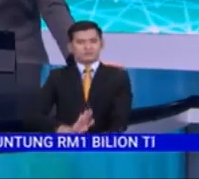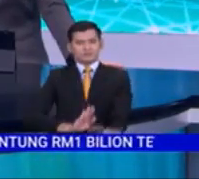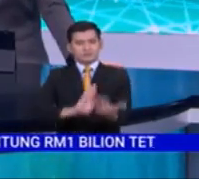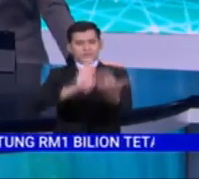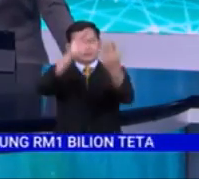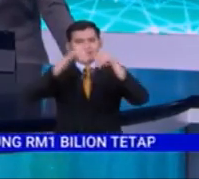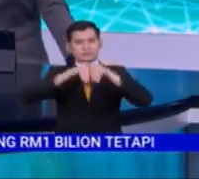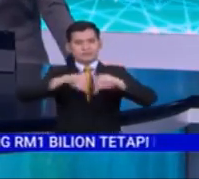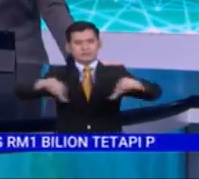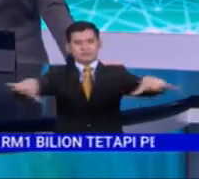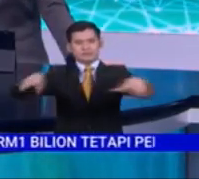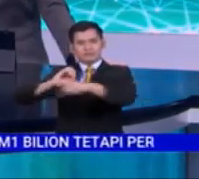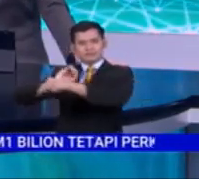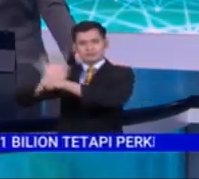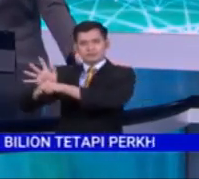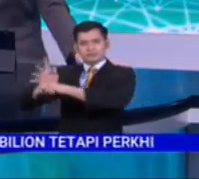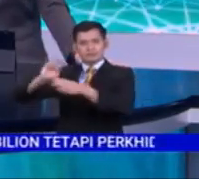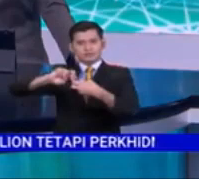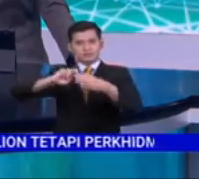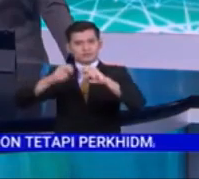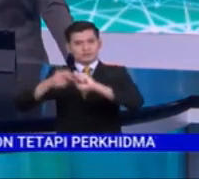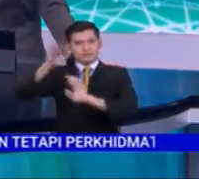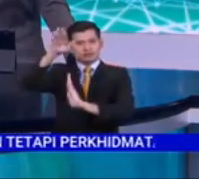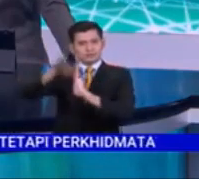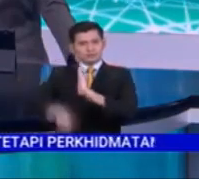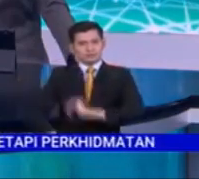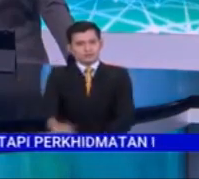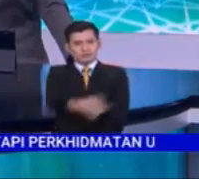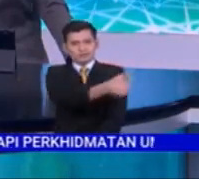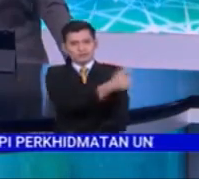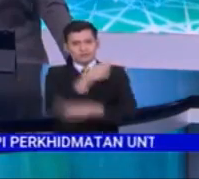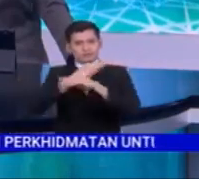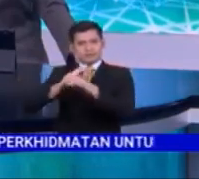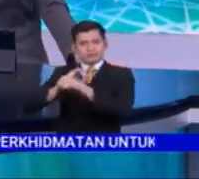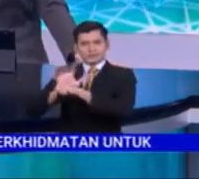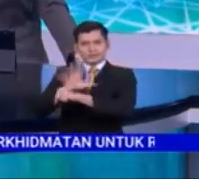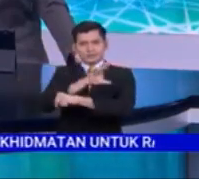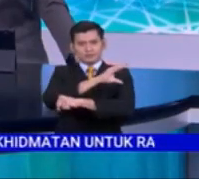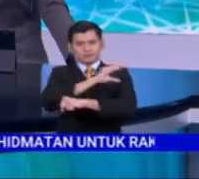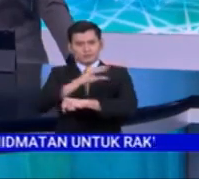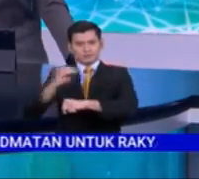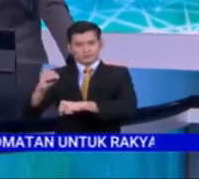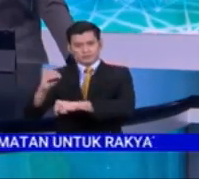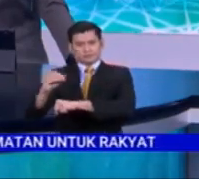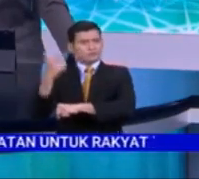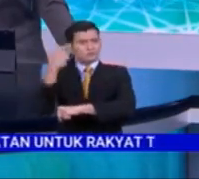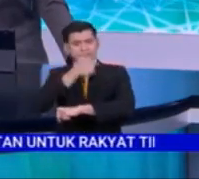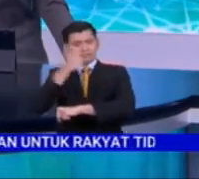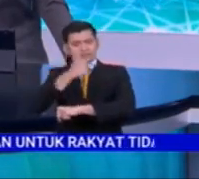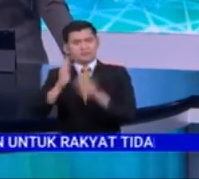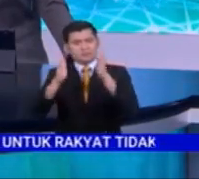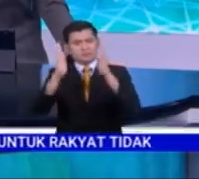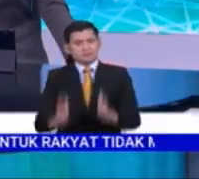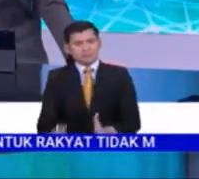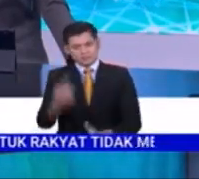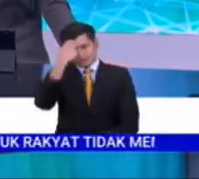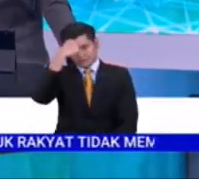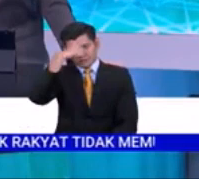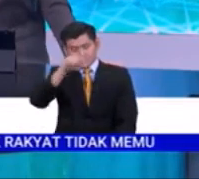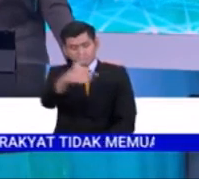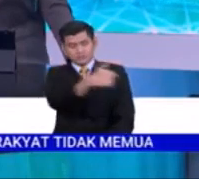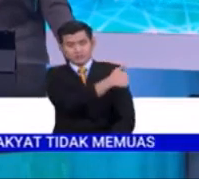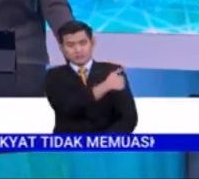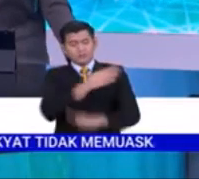COVID-19. Meskipun berdepan masalah kekurangan vaksin, logistik serta keengganan orang ramai untuk divaksin. Dato' Sri Hishamuddin